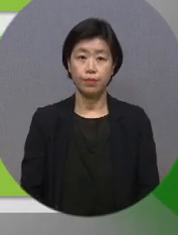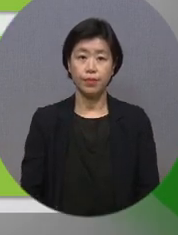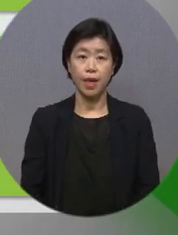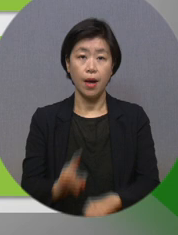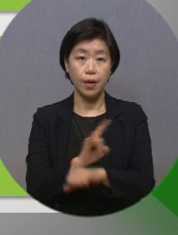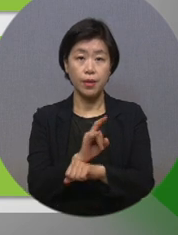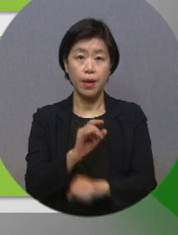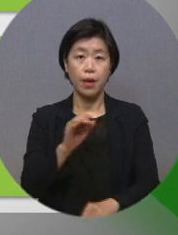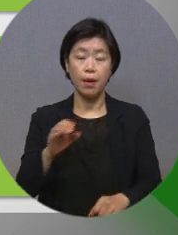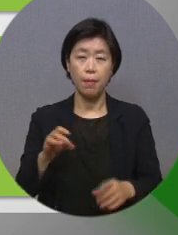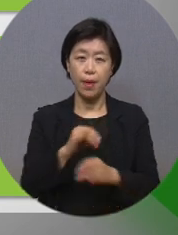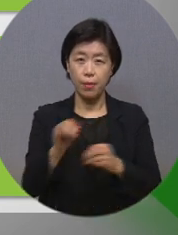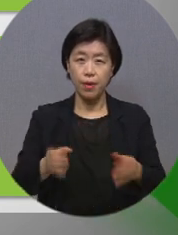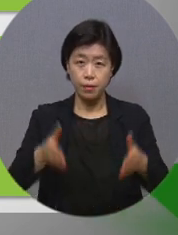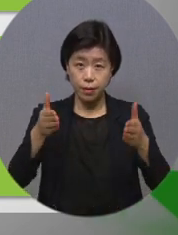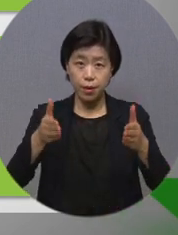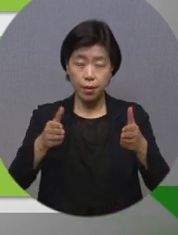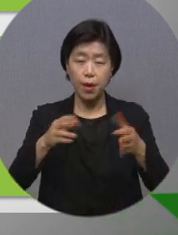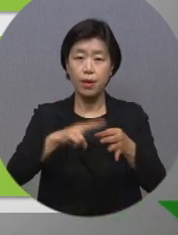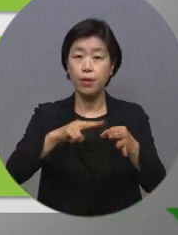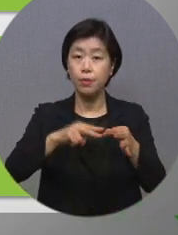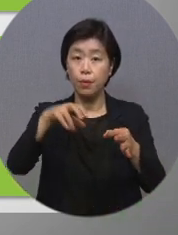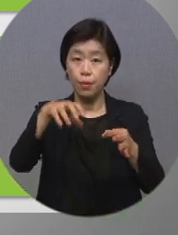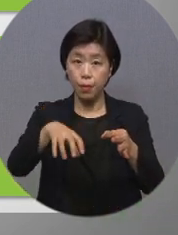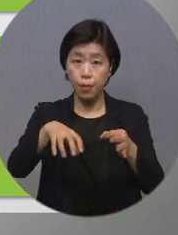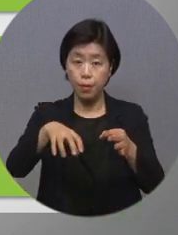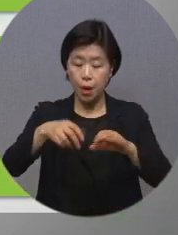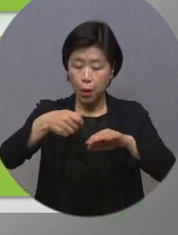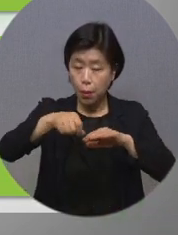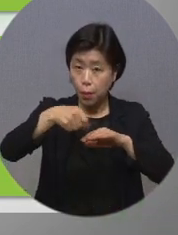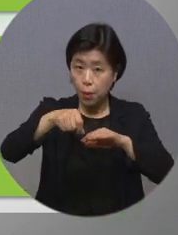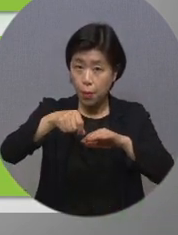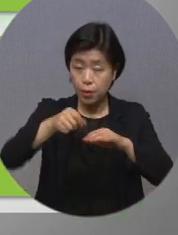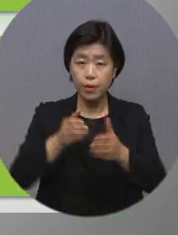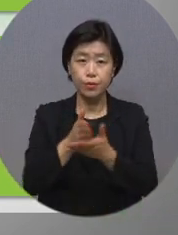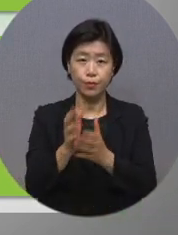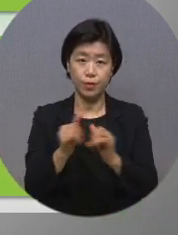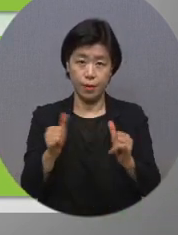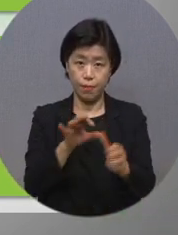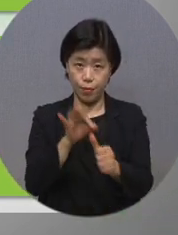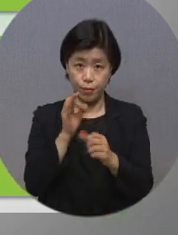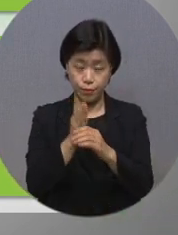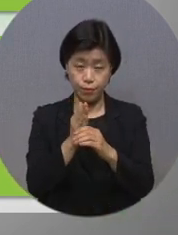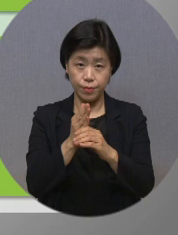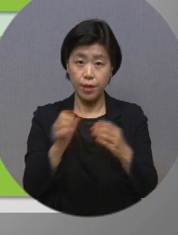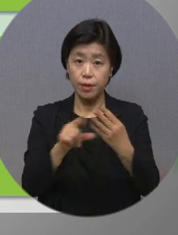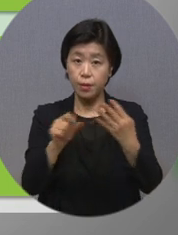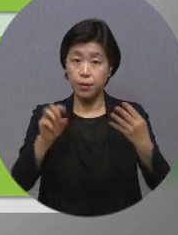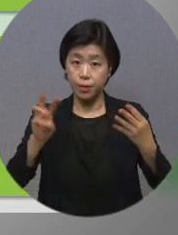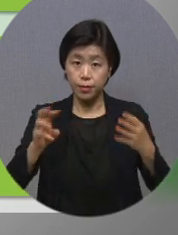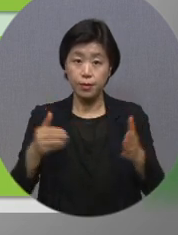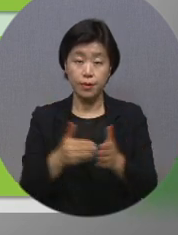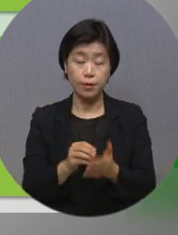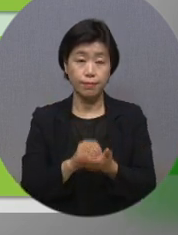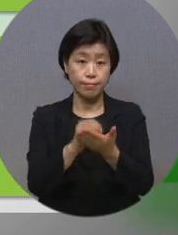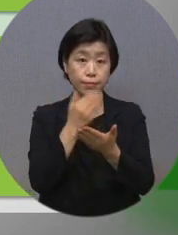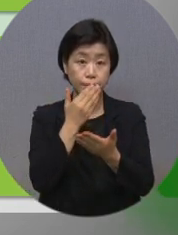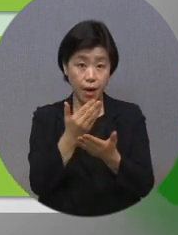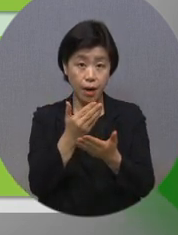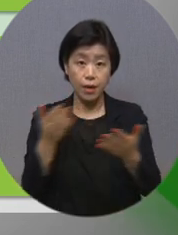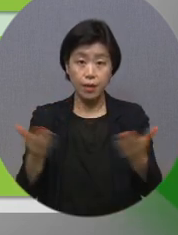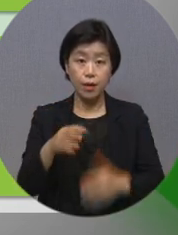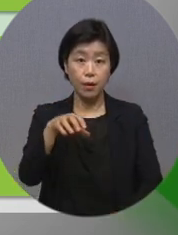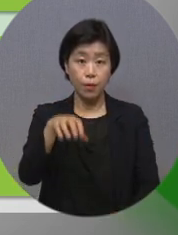현대백화점 여의도점에서 네일 아티스트를 모집합니다. 접수 마감일은 4월 30일까지며 근무지는